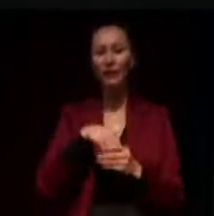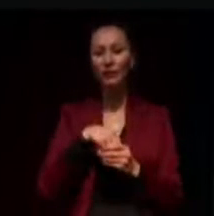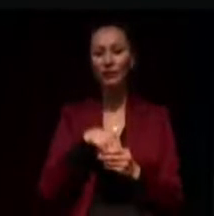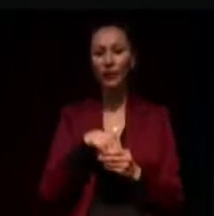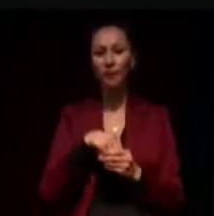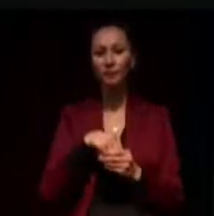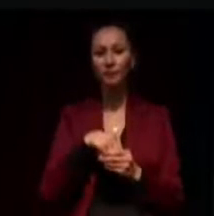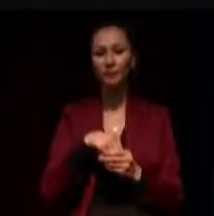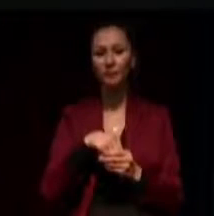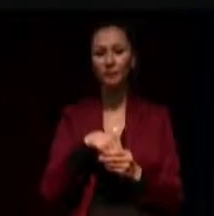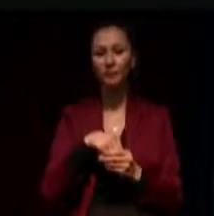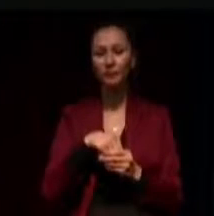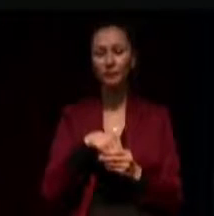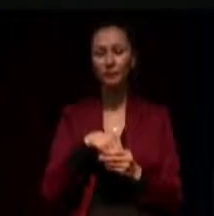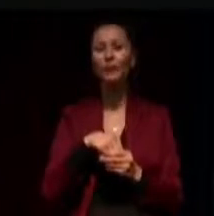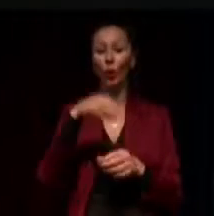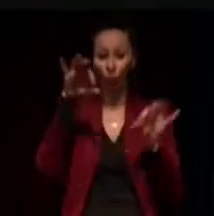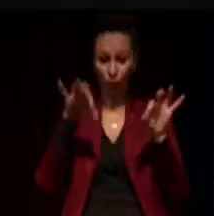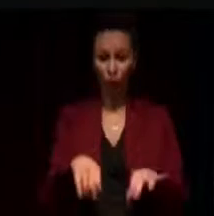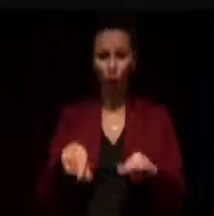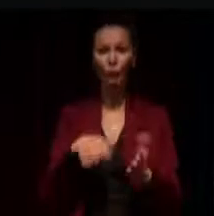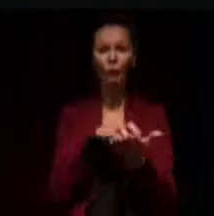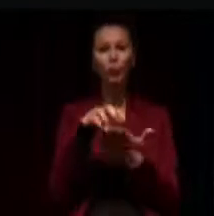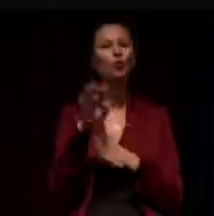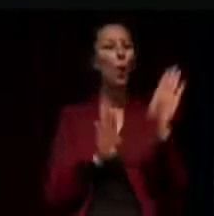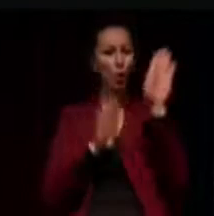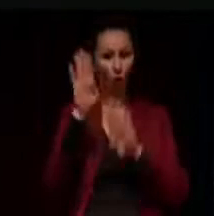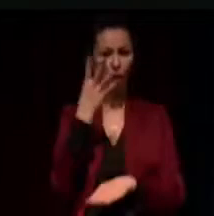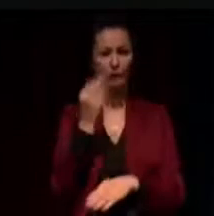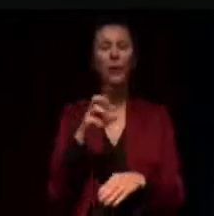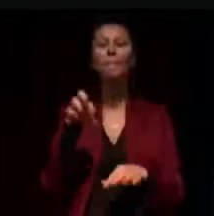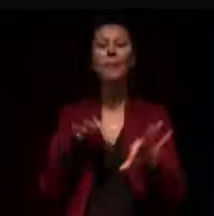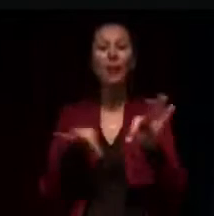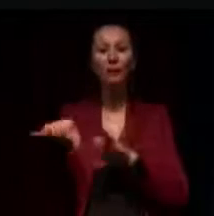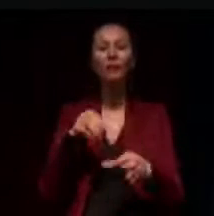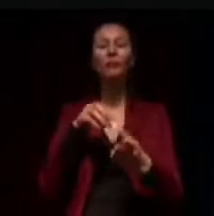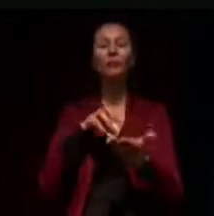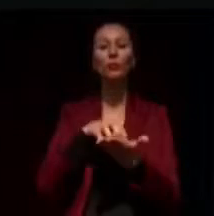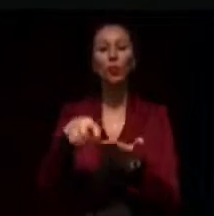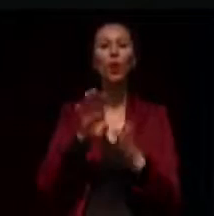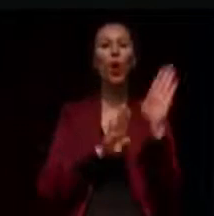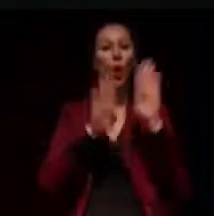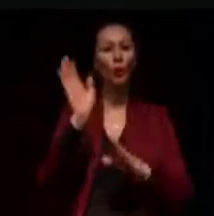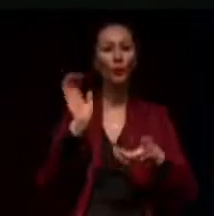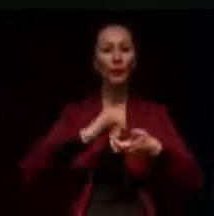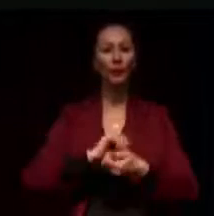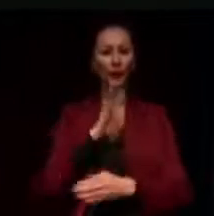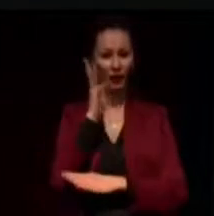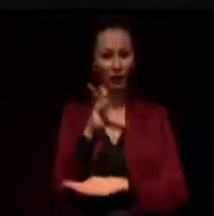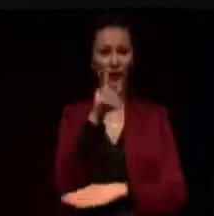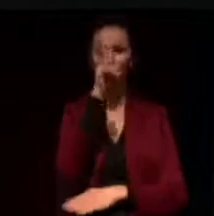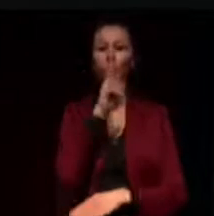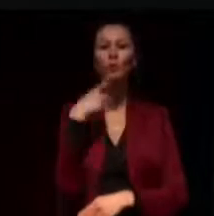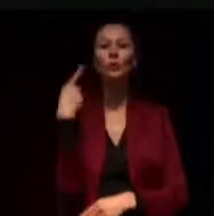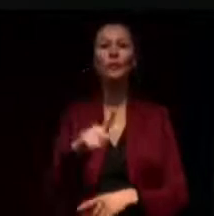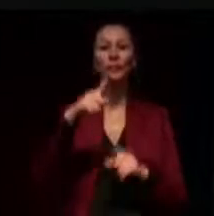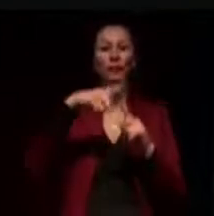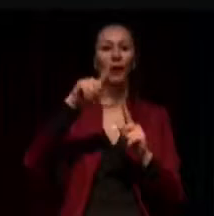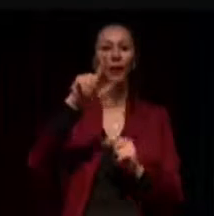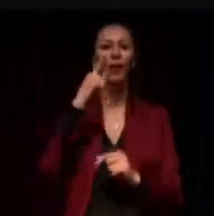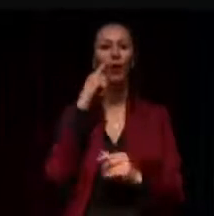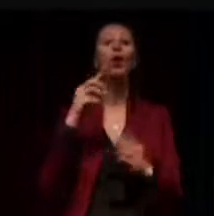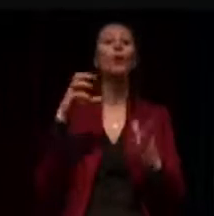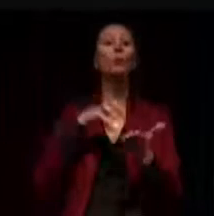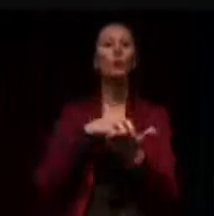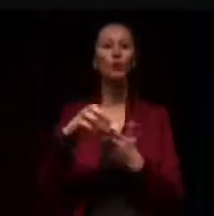önergesiyle ve bugün de bütçede oylayacağımız Plan Bütçe Komisyonu'ndan da oy birliğiyle geçen 200.000 Türk Liralık bir